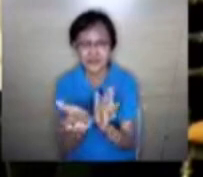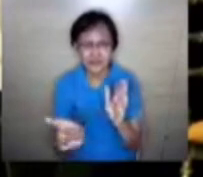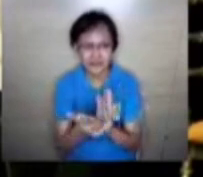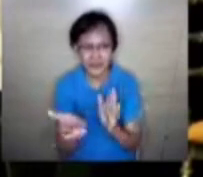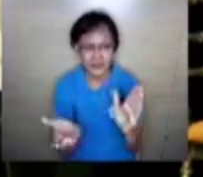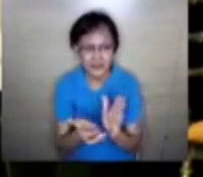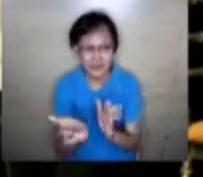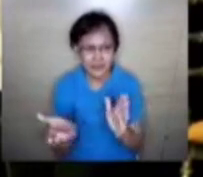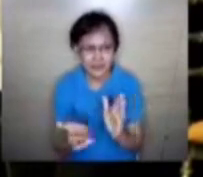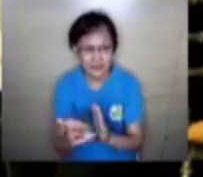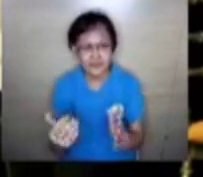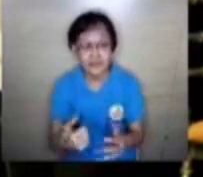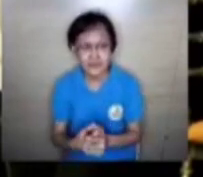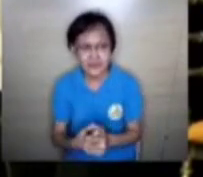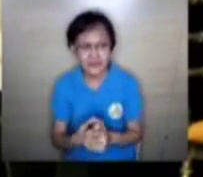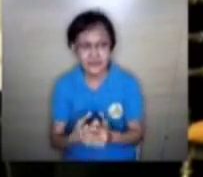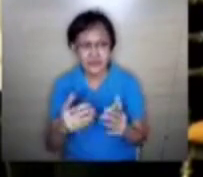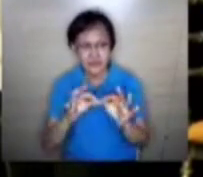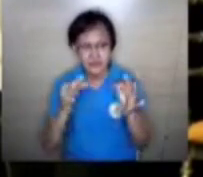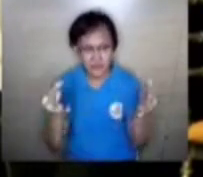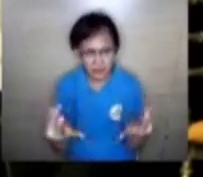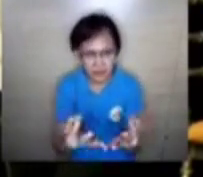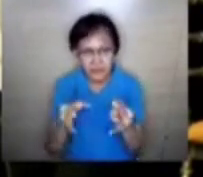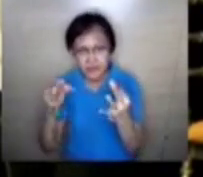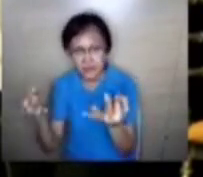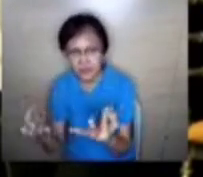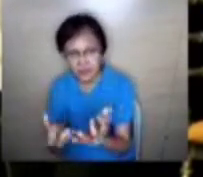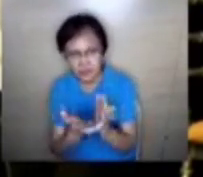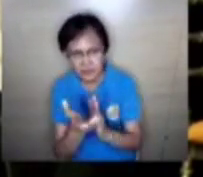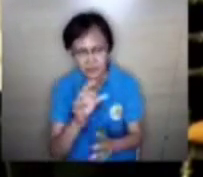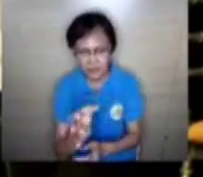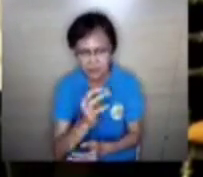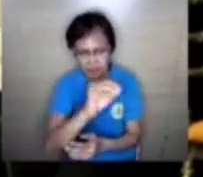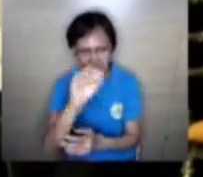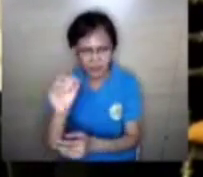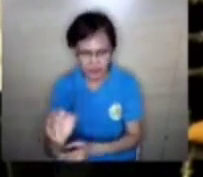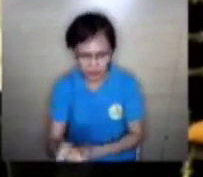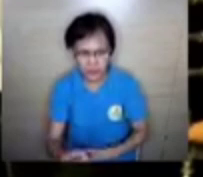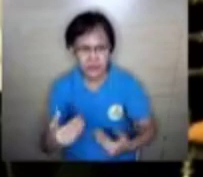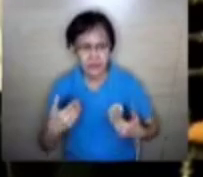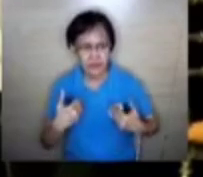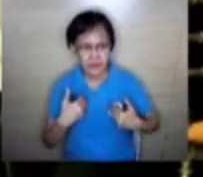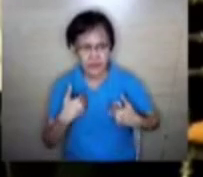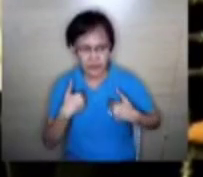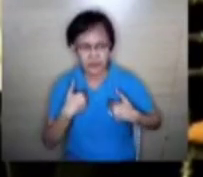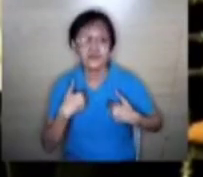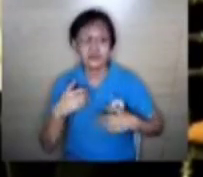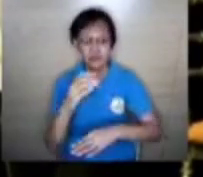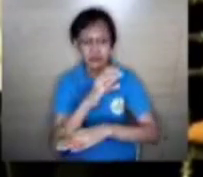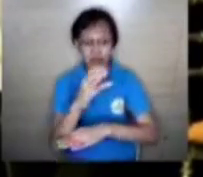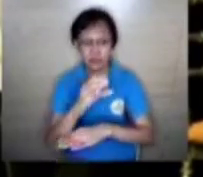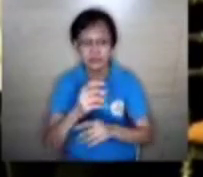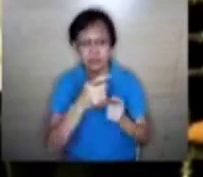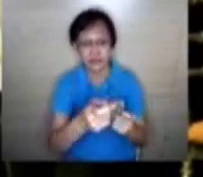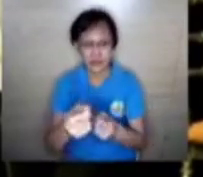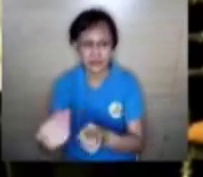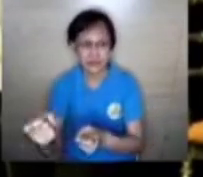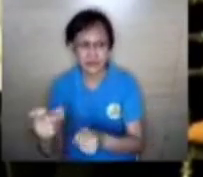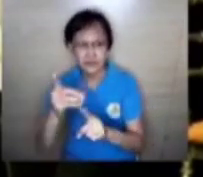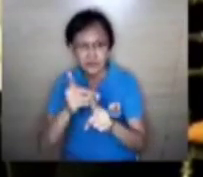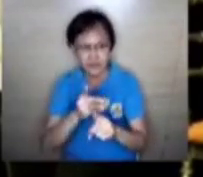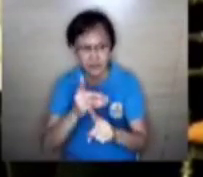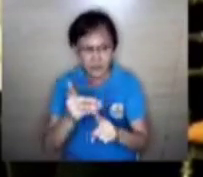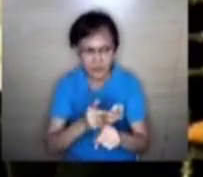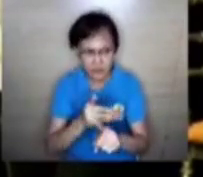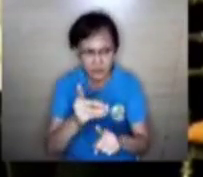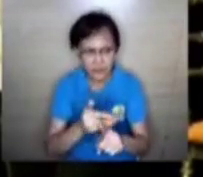Nasa 90% ng pamilya Pasigueño, nasa mga 90% ang nakatanggap ng Pamaskong Handog noong Disyembre. Mahigit doble yun